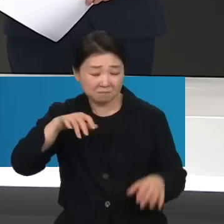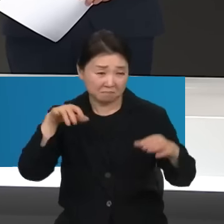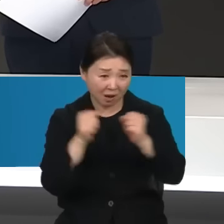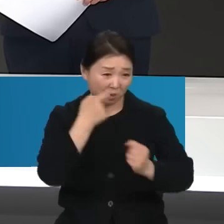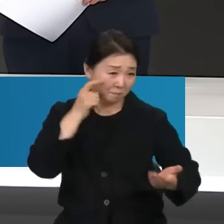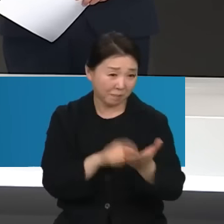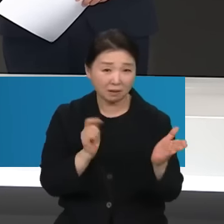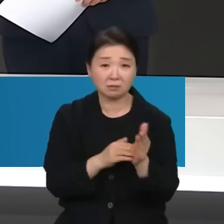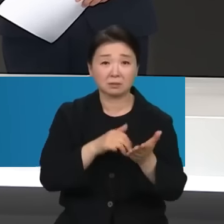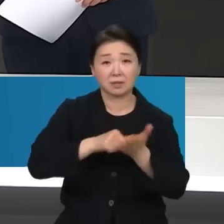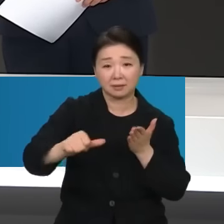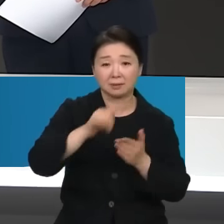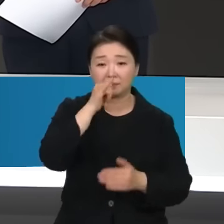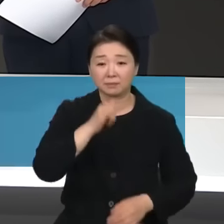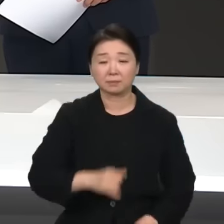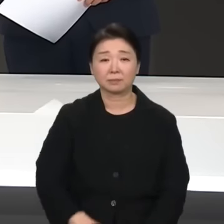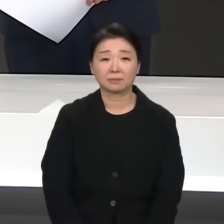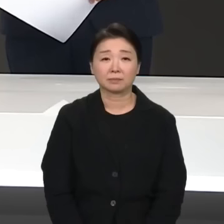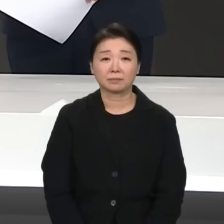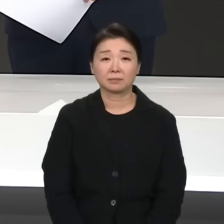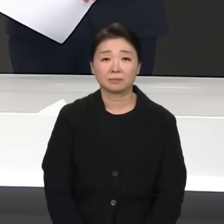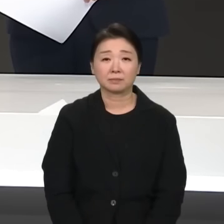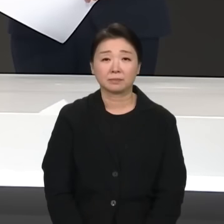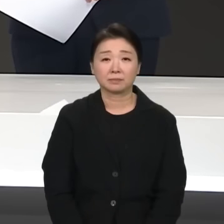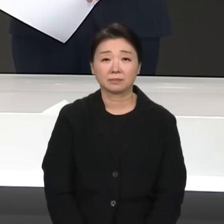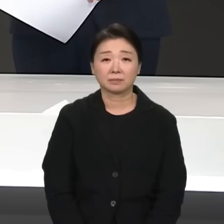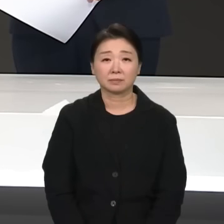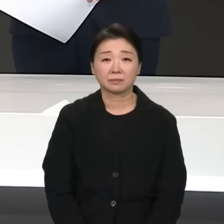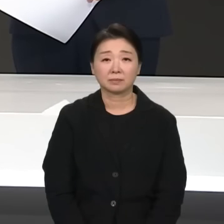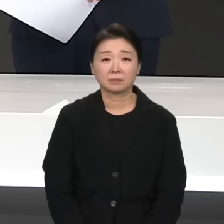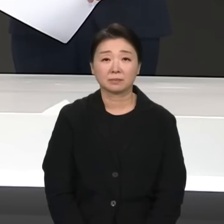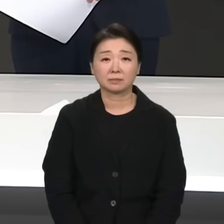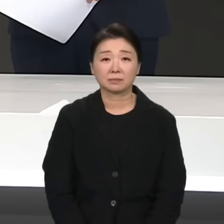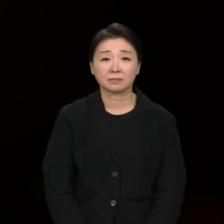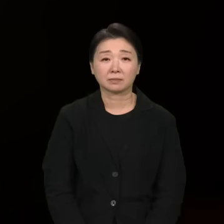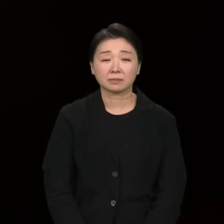찾아내 삭제하고 있다고 합니다. 이은진 기자가 취재했습니다.